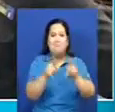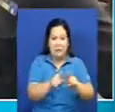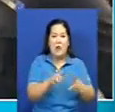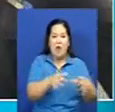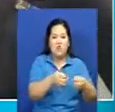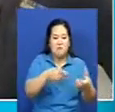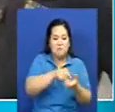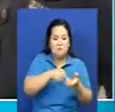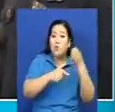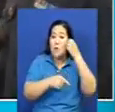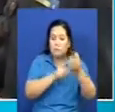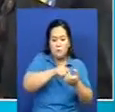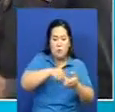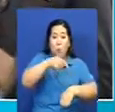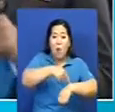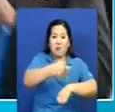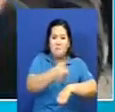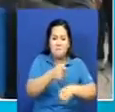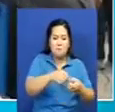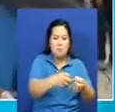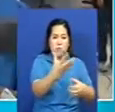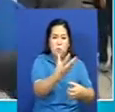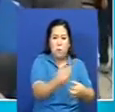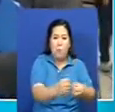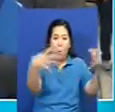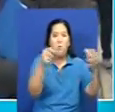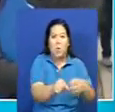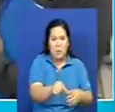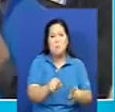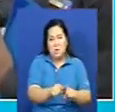จับคนร้ายได้มากน้อยขนาดไหนเขาบอกตอนนี้มีความคืบหน้าคือจับได้บางส่วนแล้วด้วย ครับ